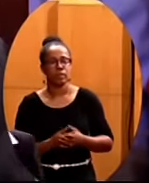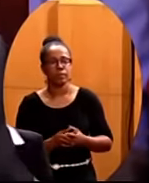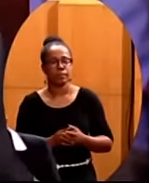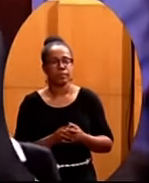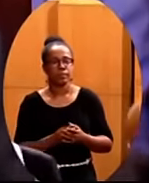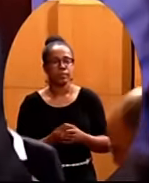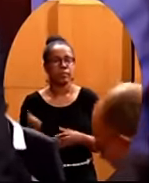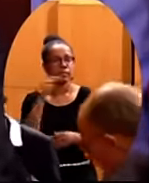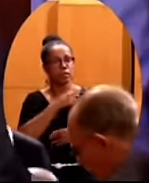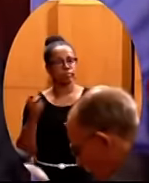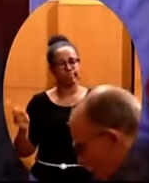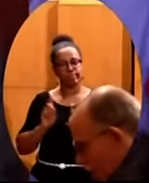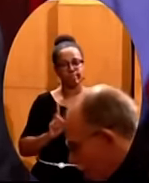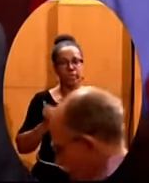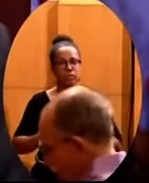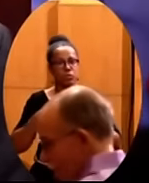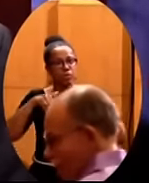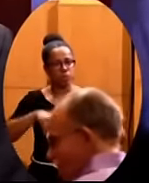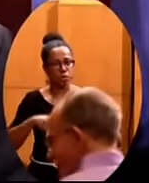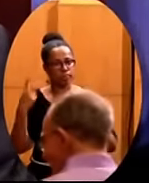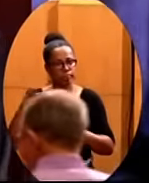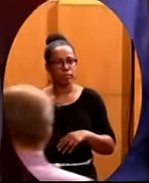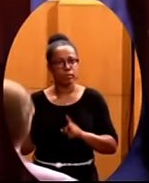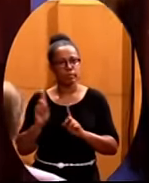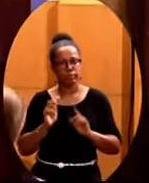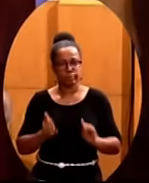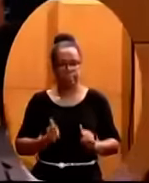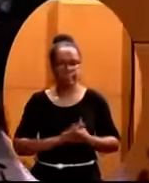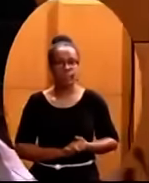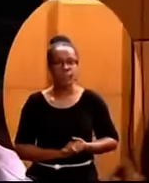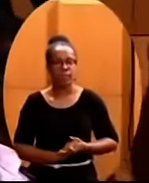martinque de venir s'installer dans son fauteuil à la